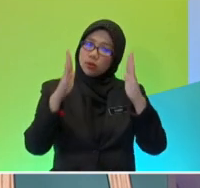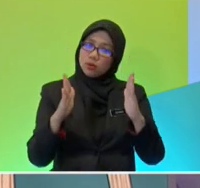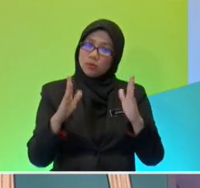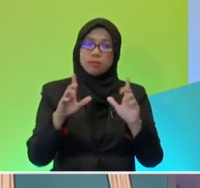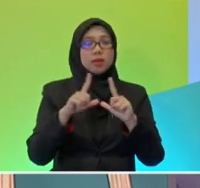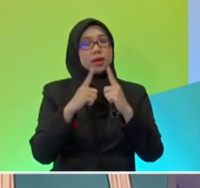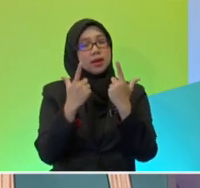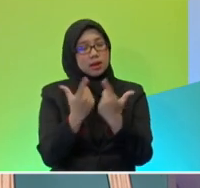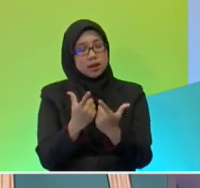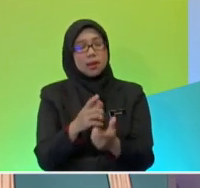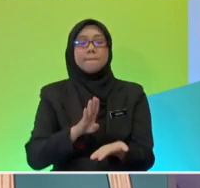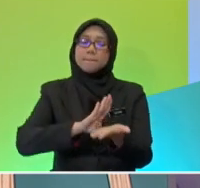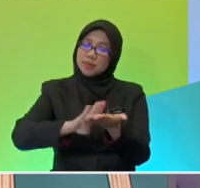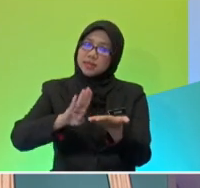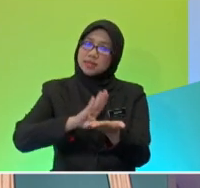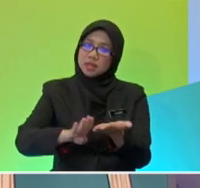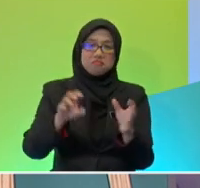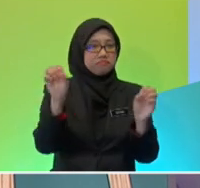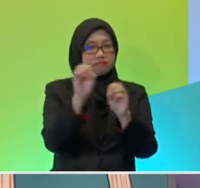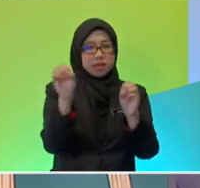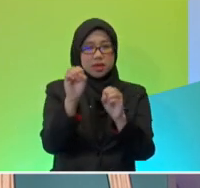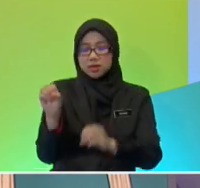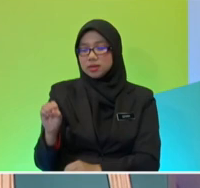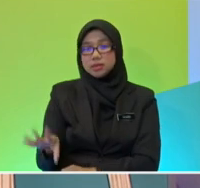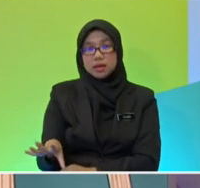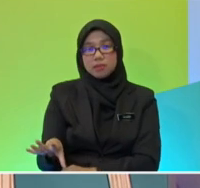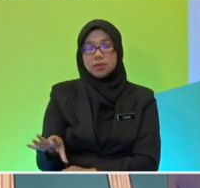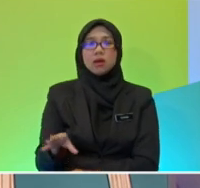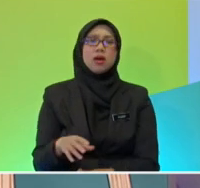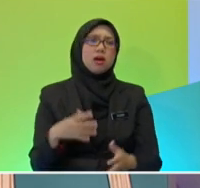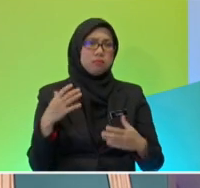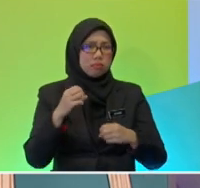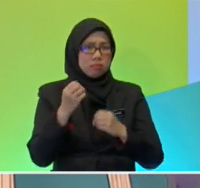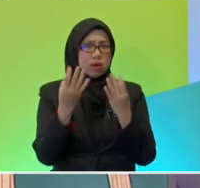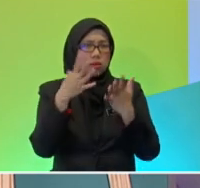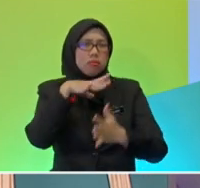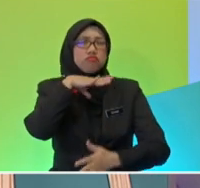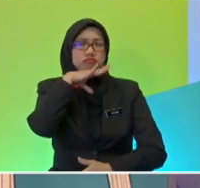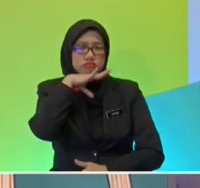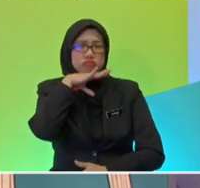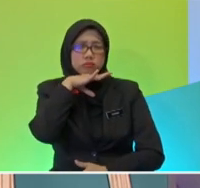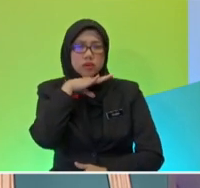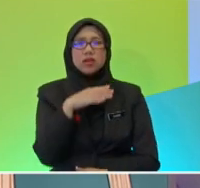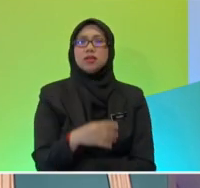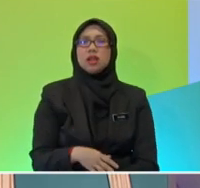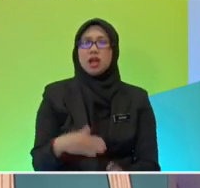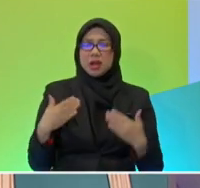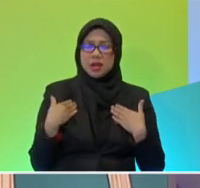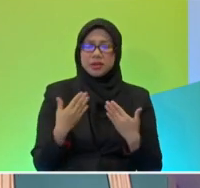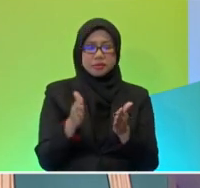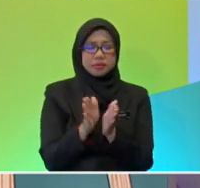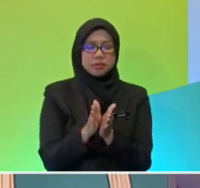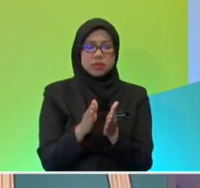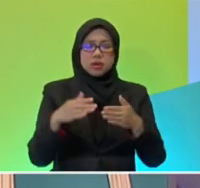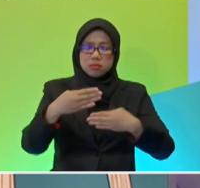bersih takdirlah sampah kalau kita duduk dan kelas yang sangat kotor Banyak sampah banyak bekal makanan yang berulak dekat dalam